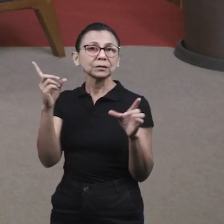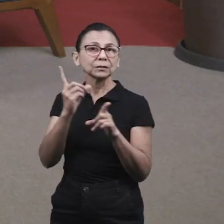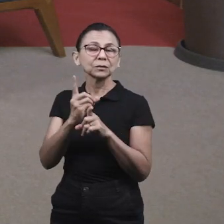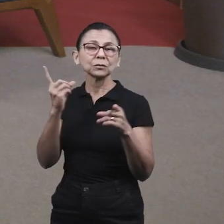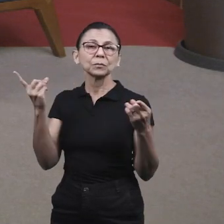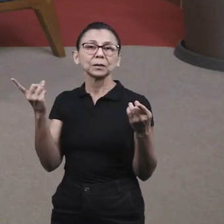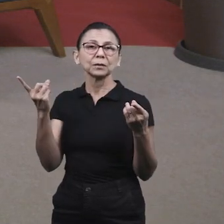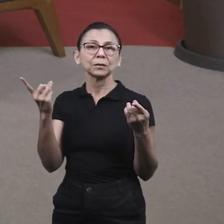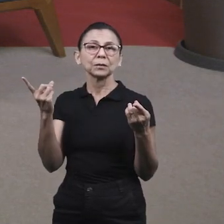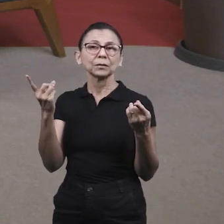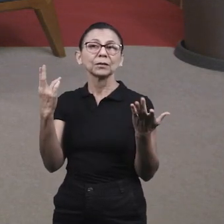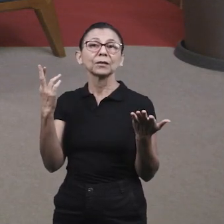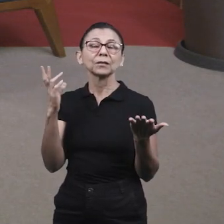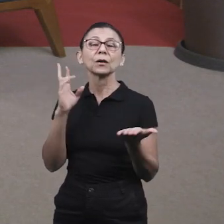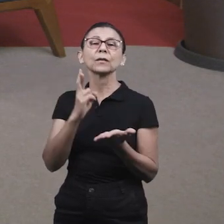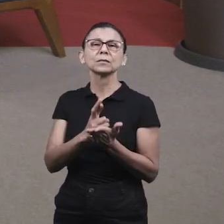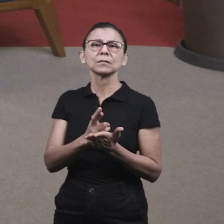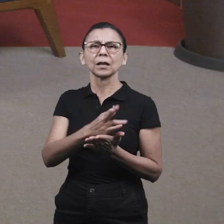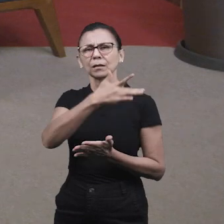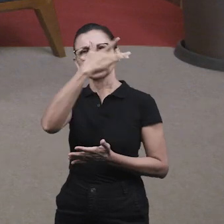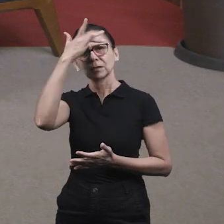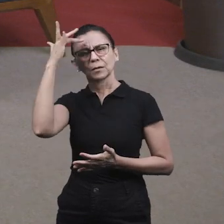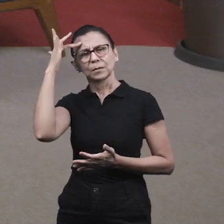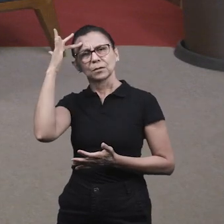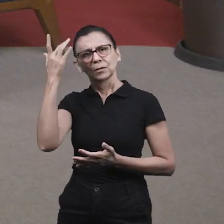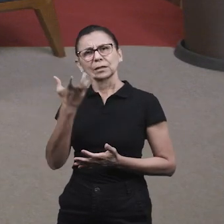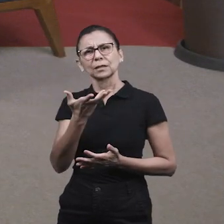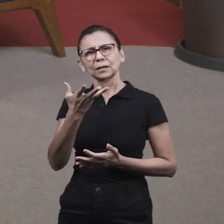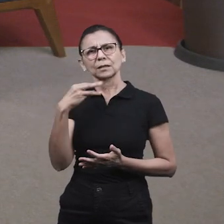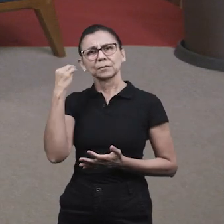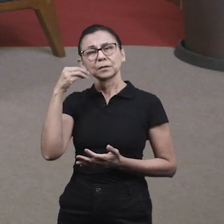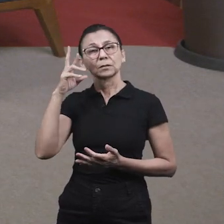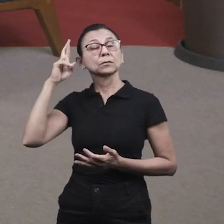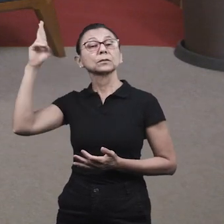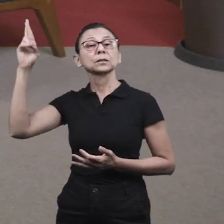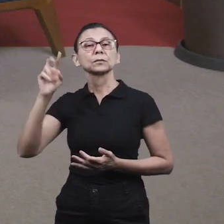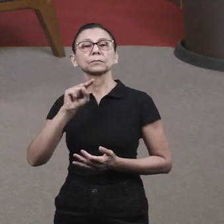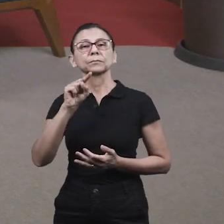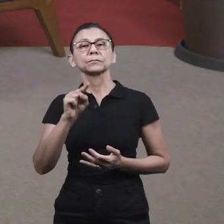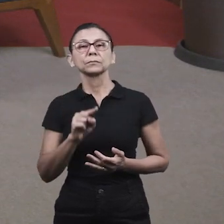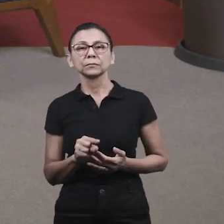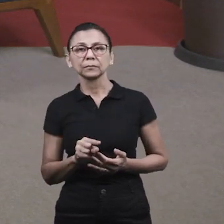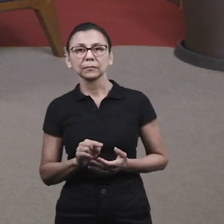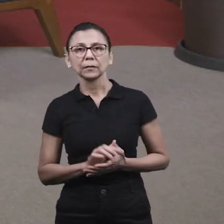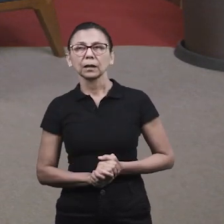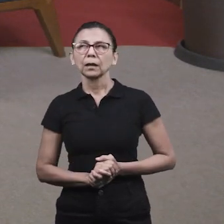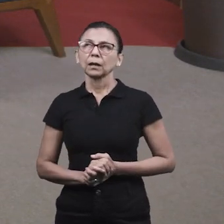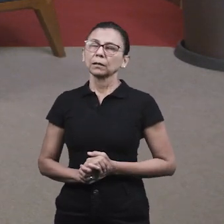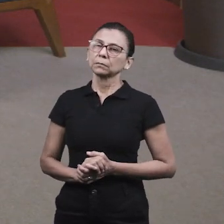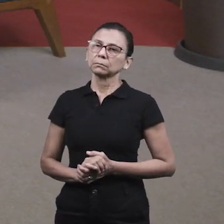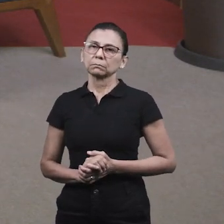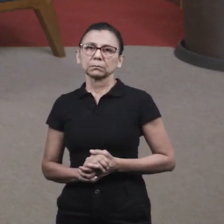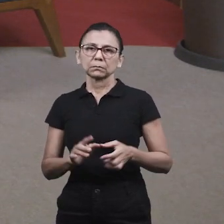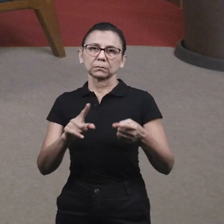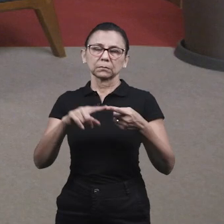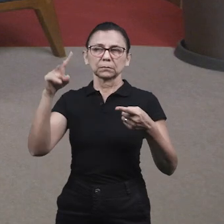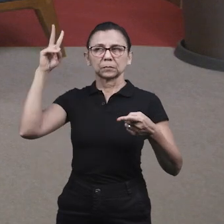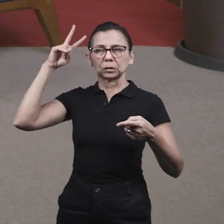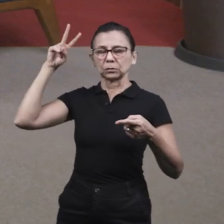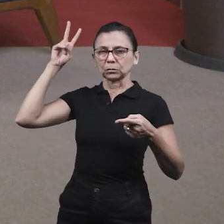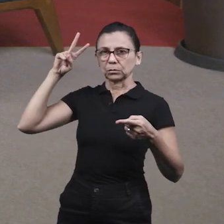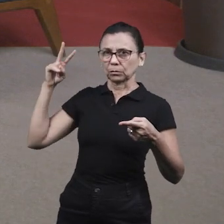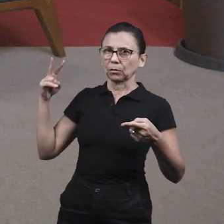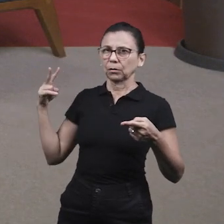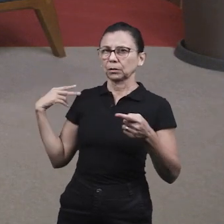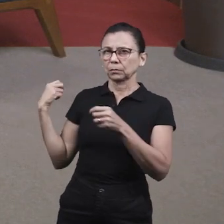Et l'accès à cette parole de laquelle nous allons parler aujourd'hui, quel est le résultat de cela pour ceux qui souhaitent